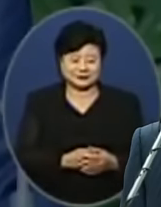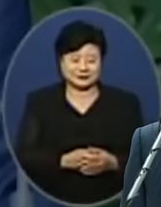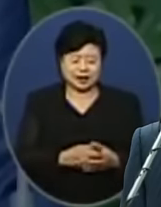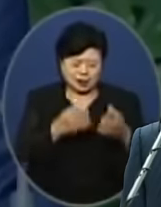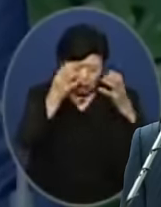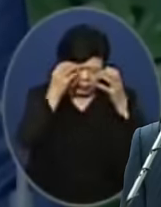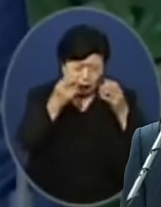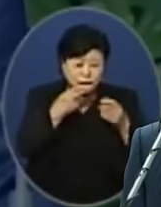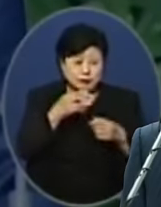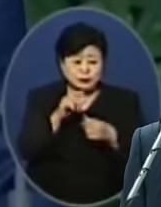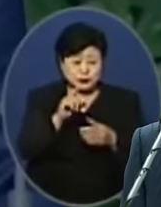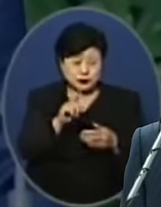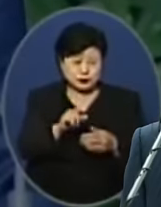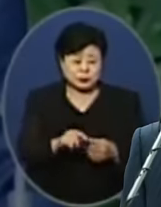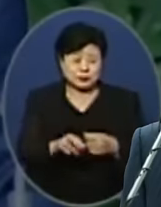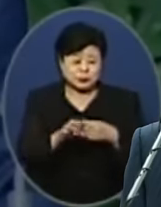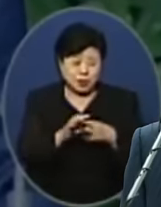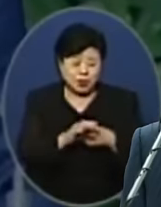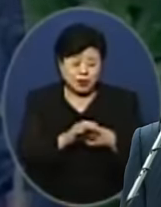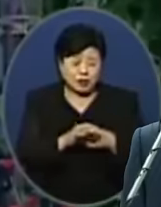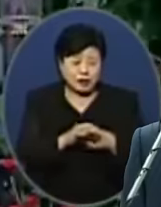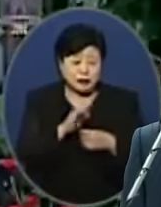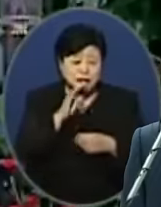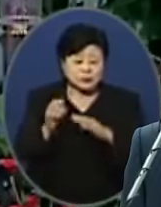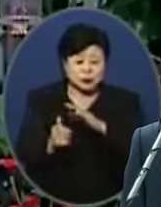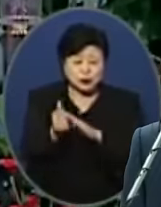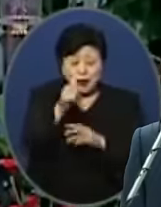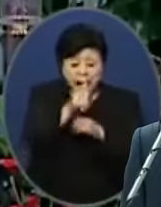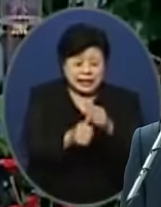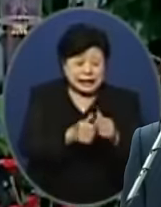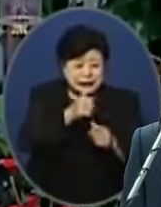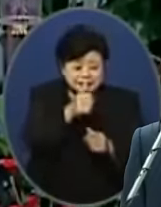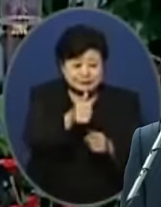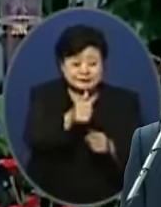시련과 고난이 없으면 참 소망 되신 하나님을